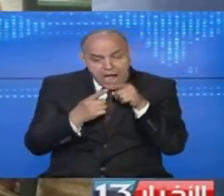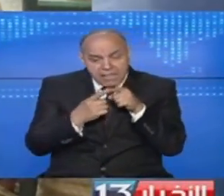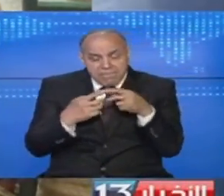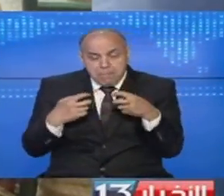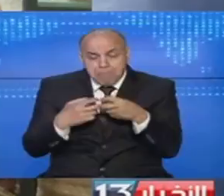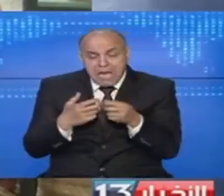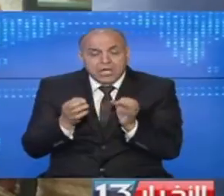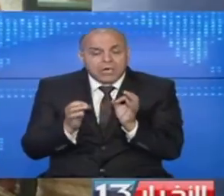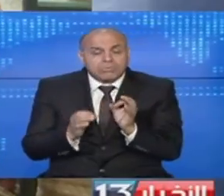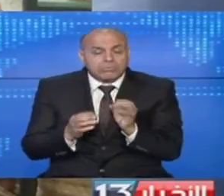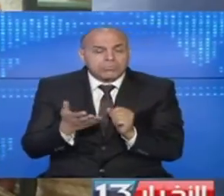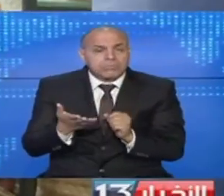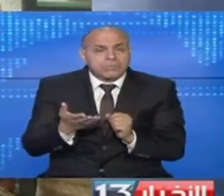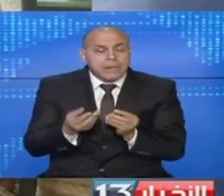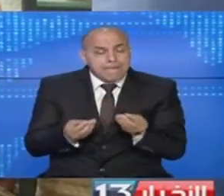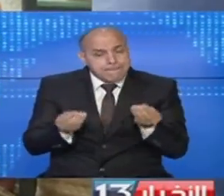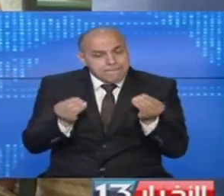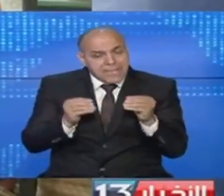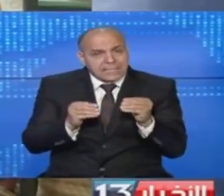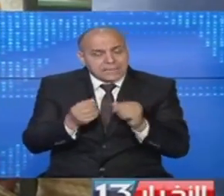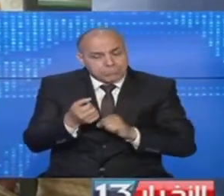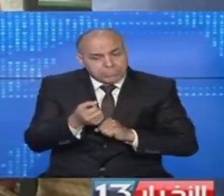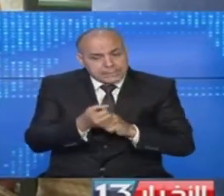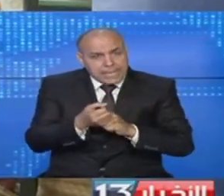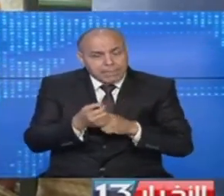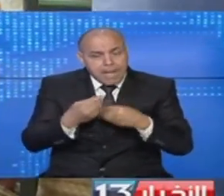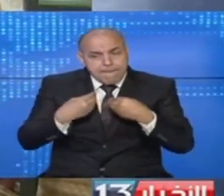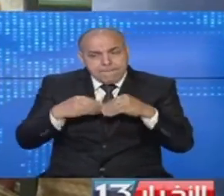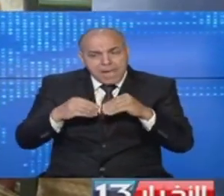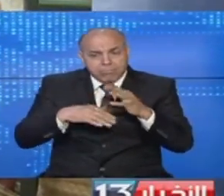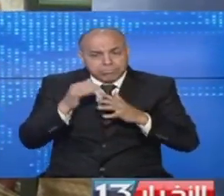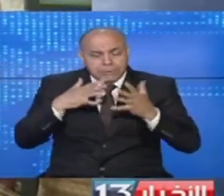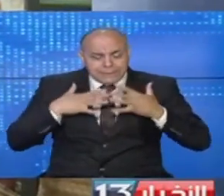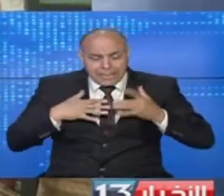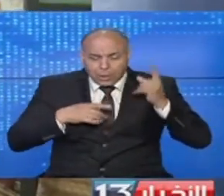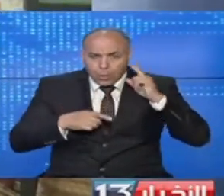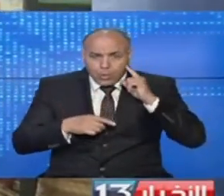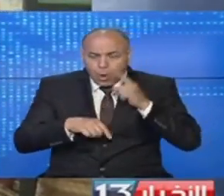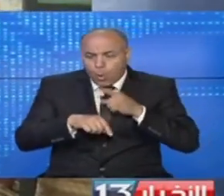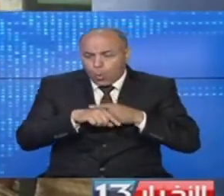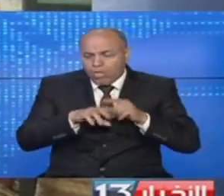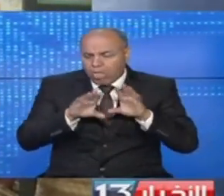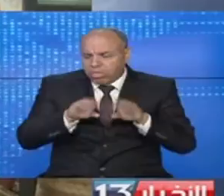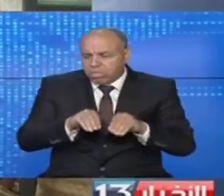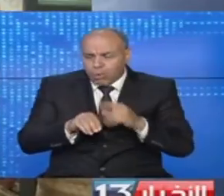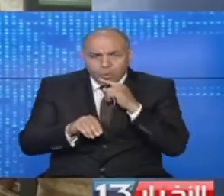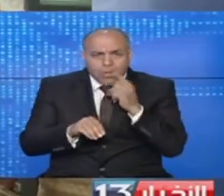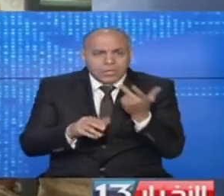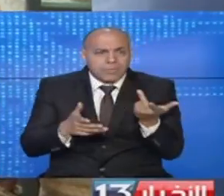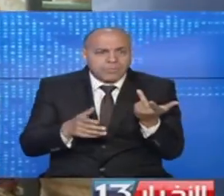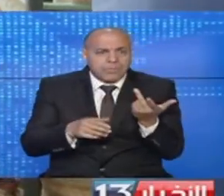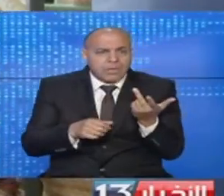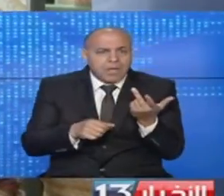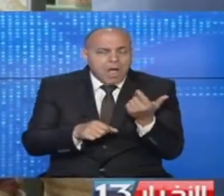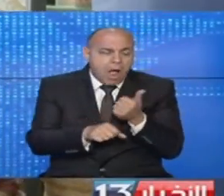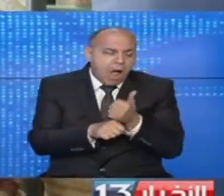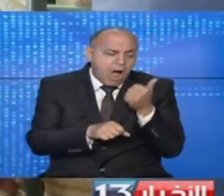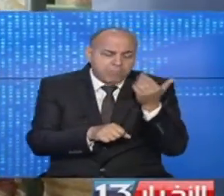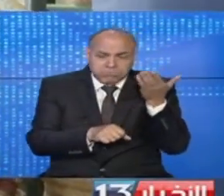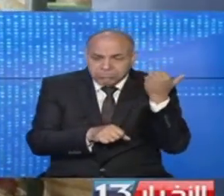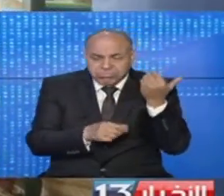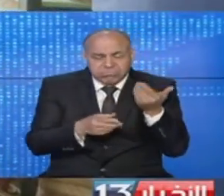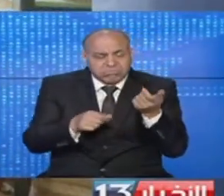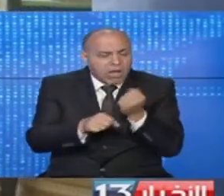هذا المعرض هو مزيد دعم ترويج المنتوج التقليدي خاصة بعد فترة ركود تواصلت لمدة أكثر من سنة